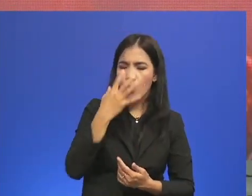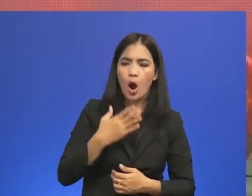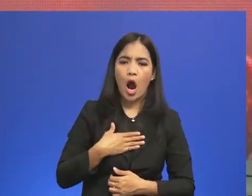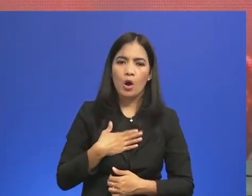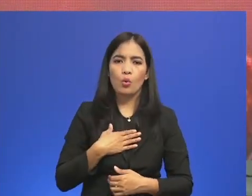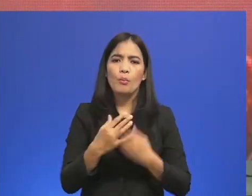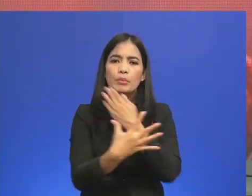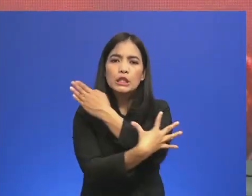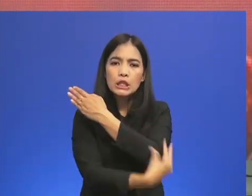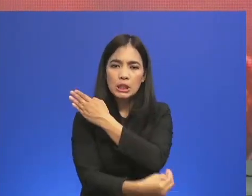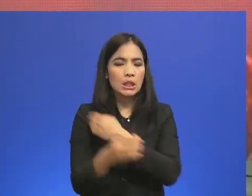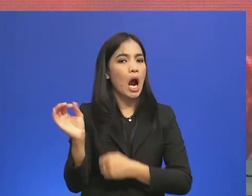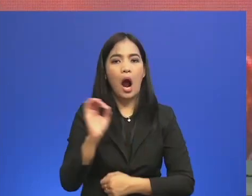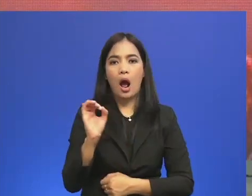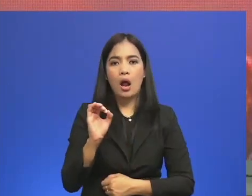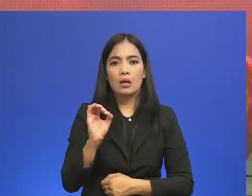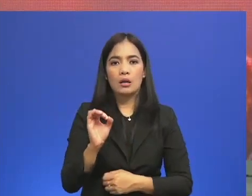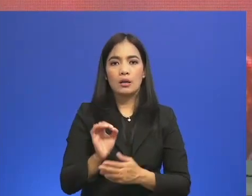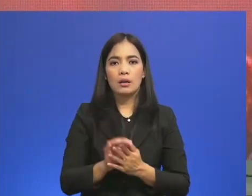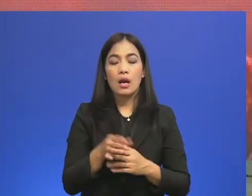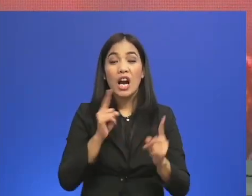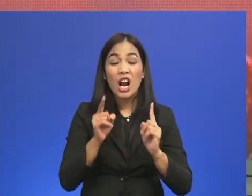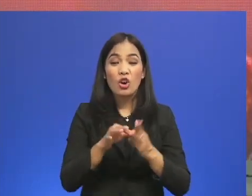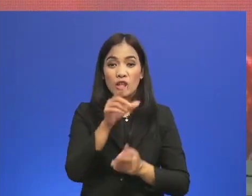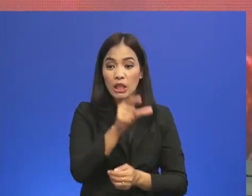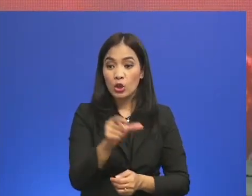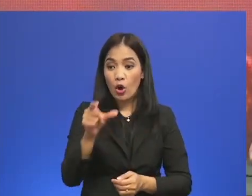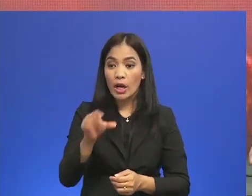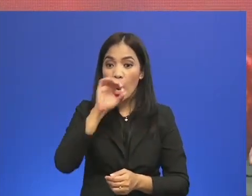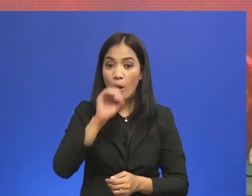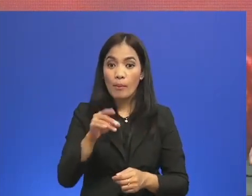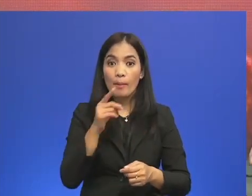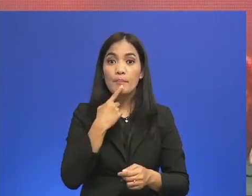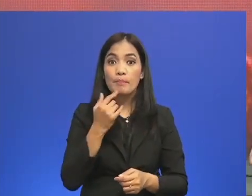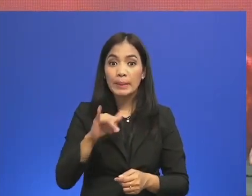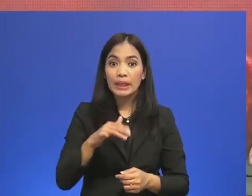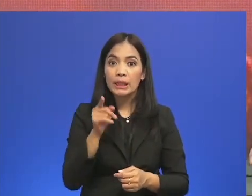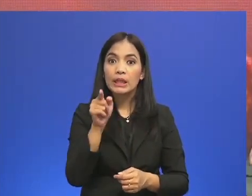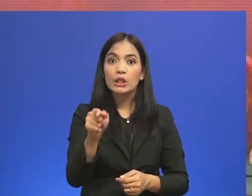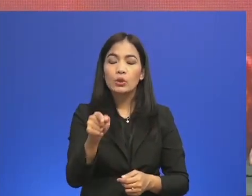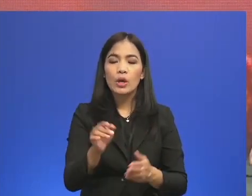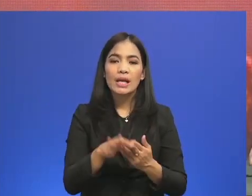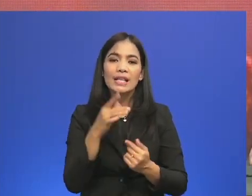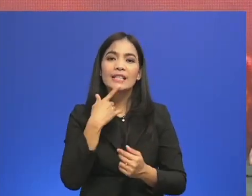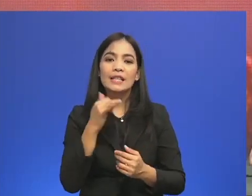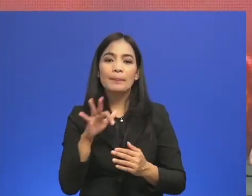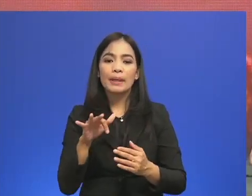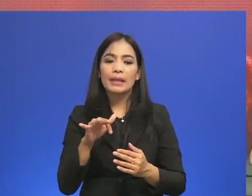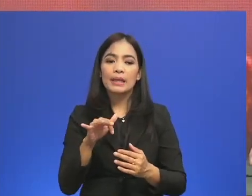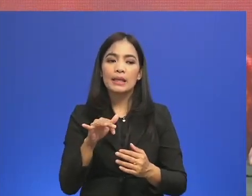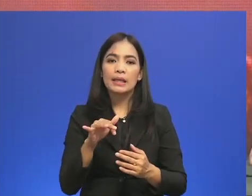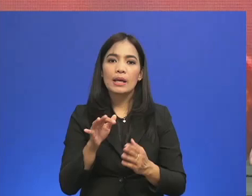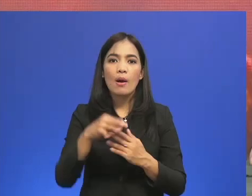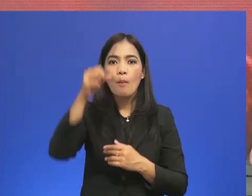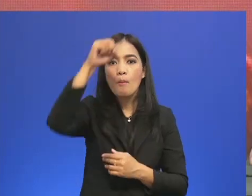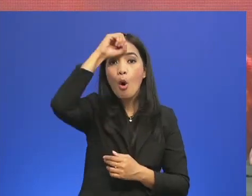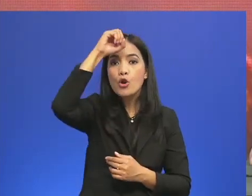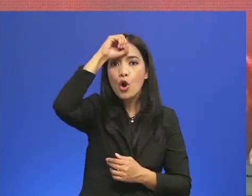miskin. Kalau seseorang berkata demikian, berarti dia naif, dia